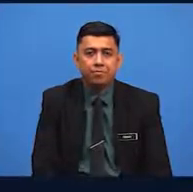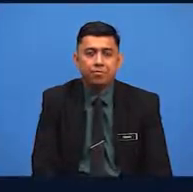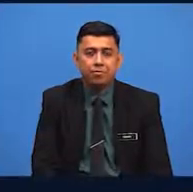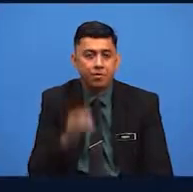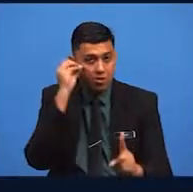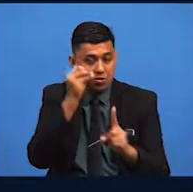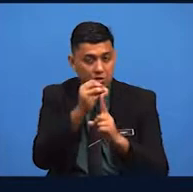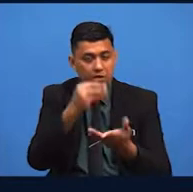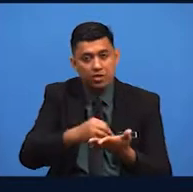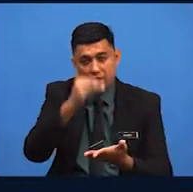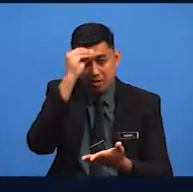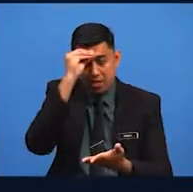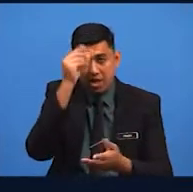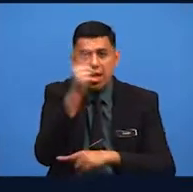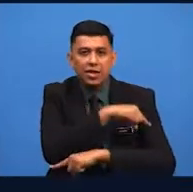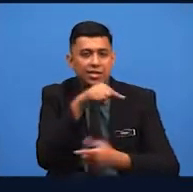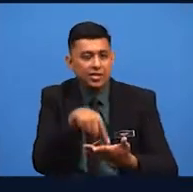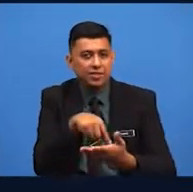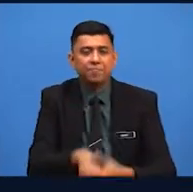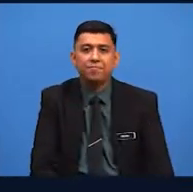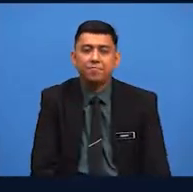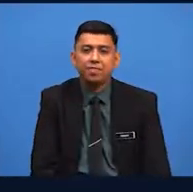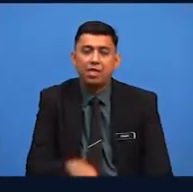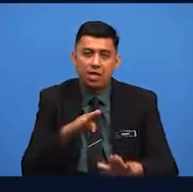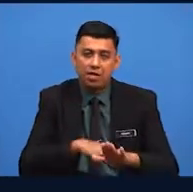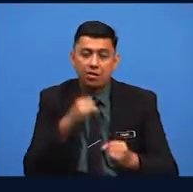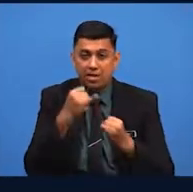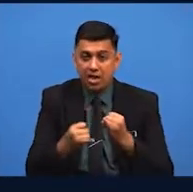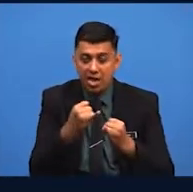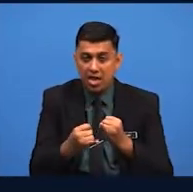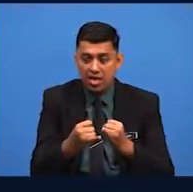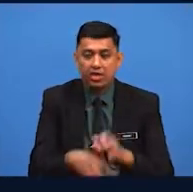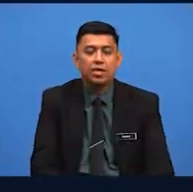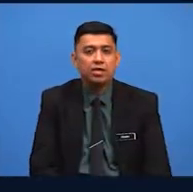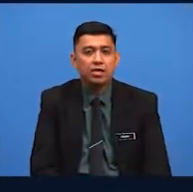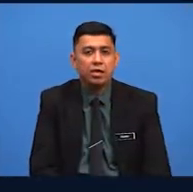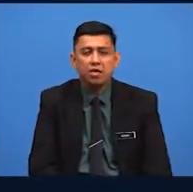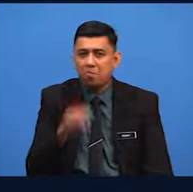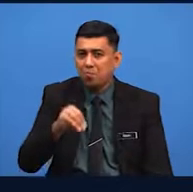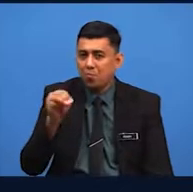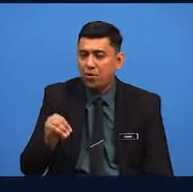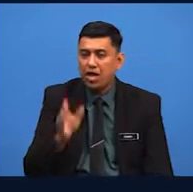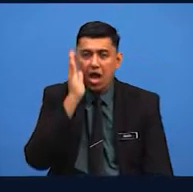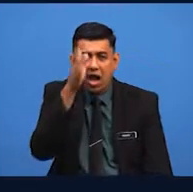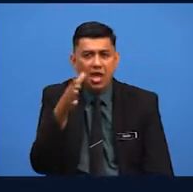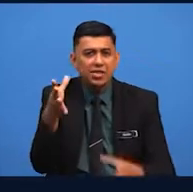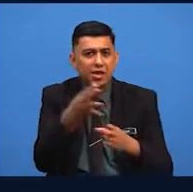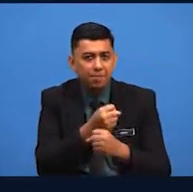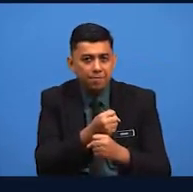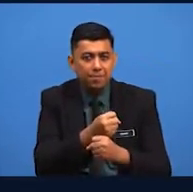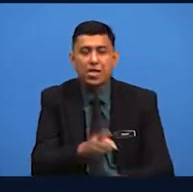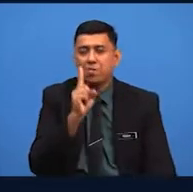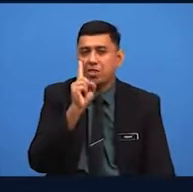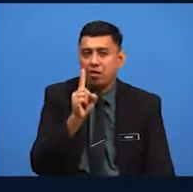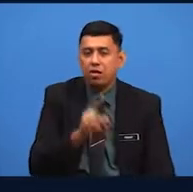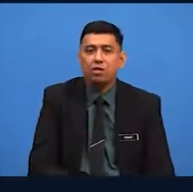Objektif pembelajaran hari ini. Pada akhir episod ini, murid-murid akan dapat yang